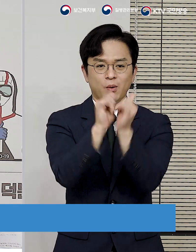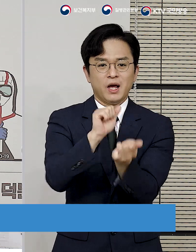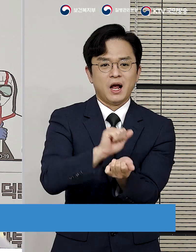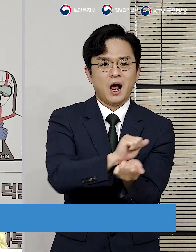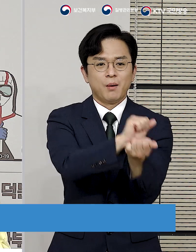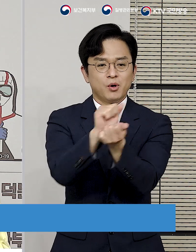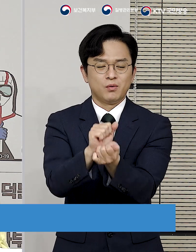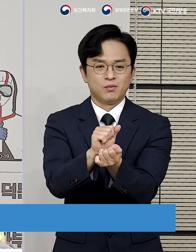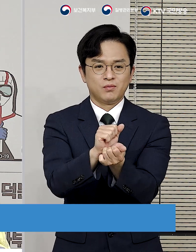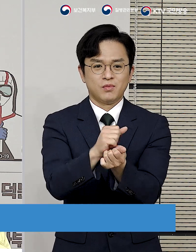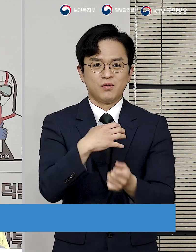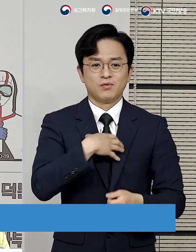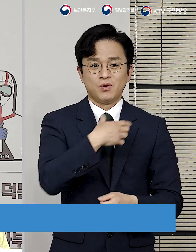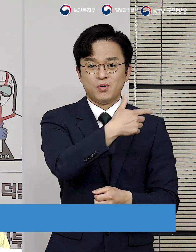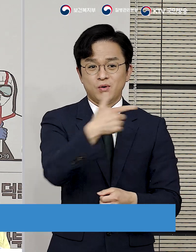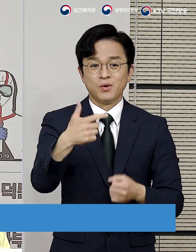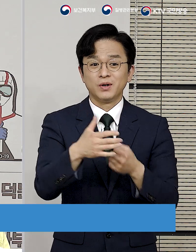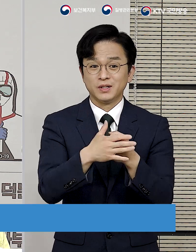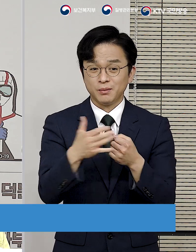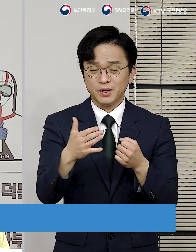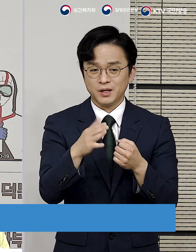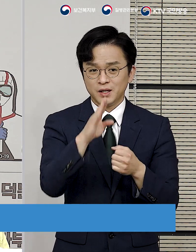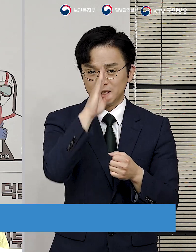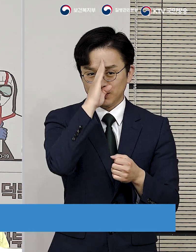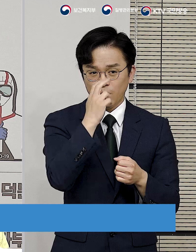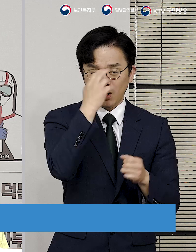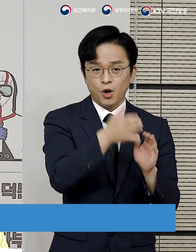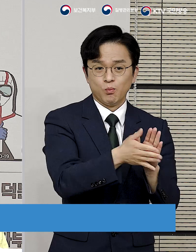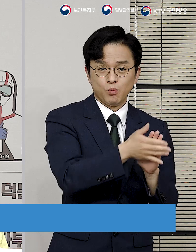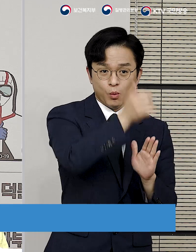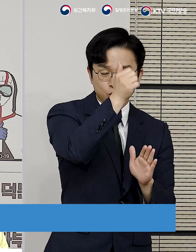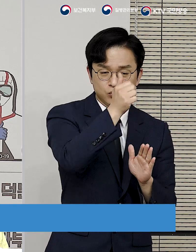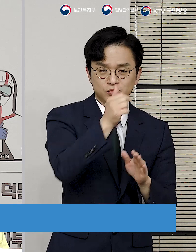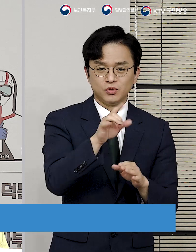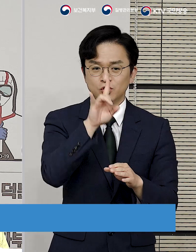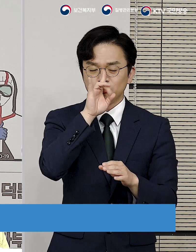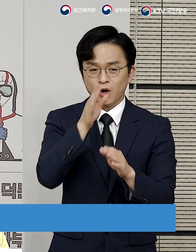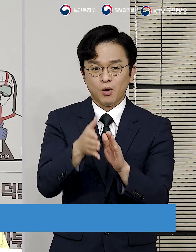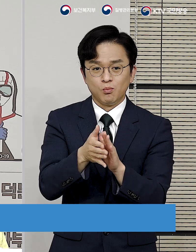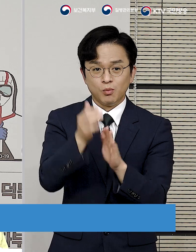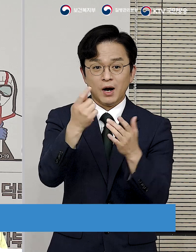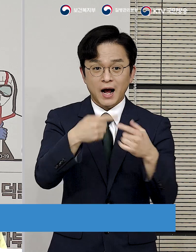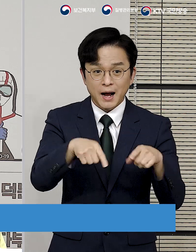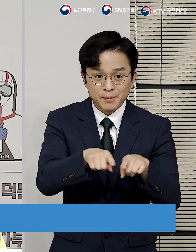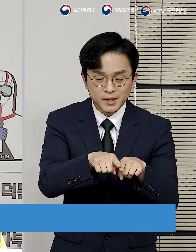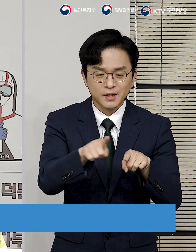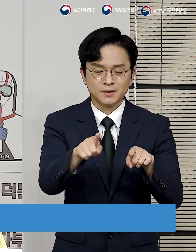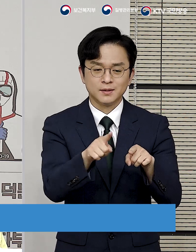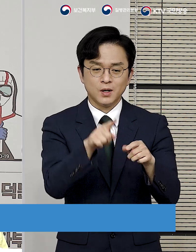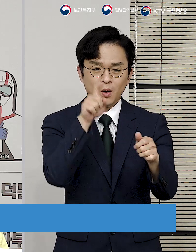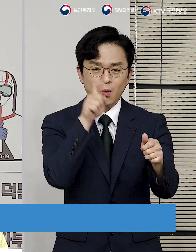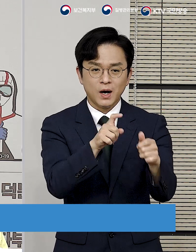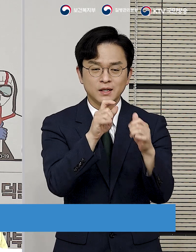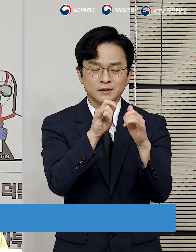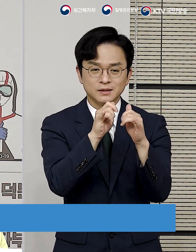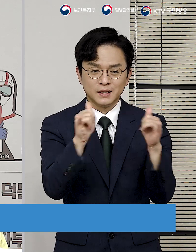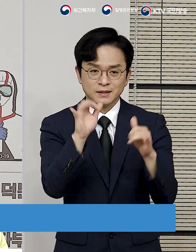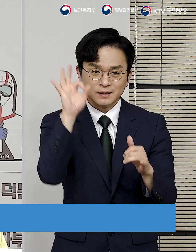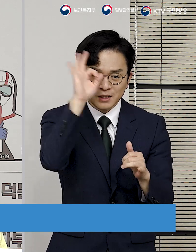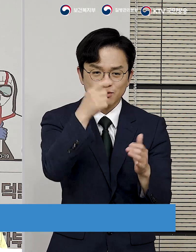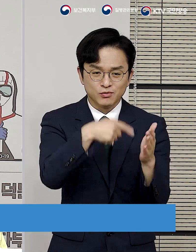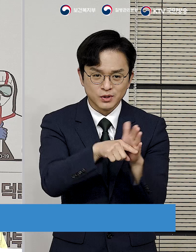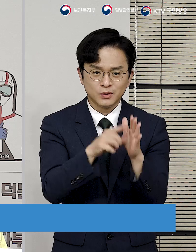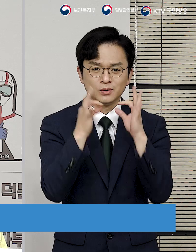감염으로 확산될 우려가 있어 방역당국도 지방자치단체와 함께 관련 상황 통제를 위해서